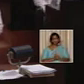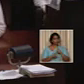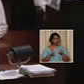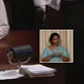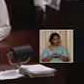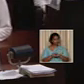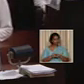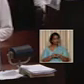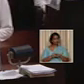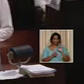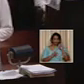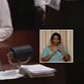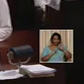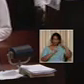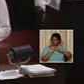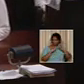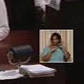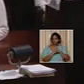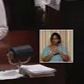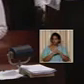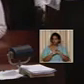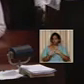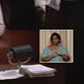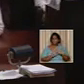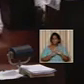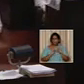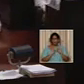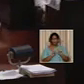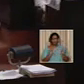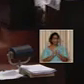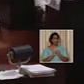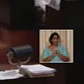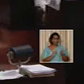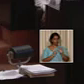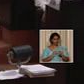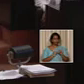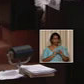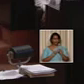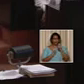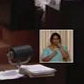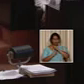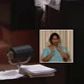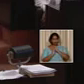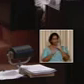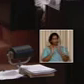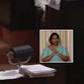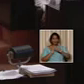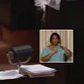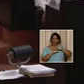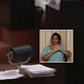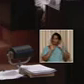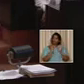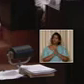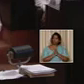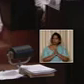අමතරව ඇතැම් විශ්වවිද්‍යාල තුල සිදුවන පරිපාලනමය අක්‍රමිකතා සහ අකටයුතුකම් සමස්ත විශ්වවිද්‍යාල